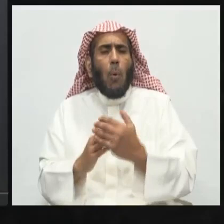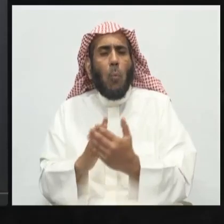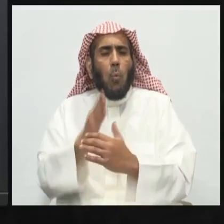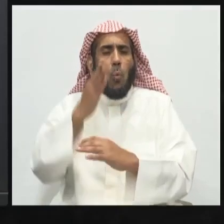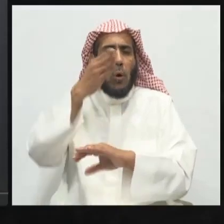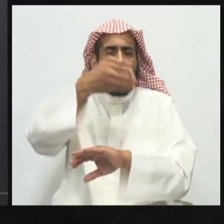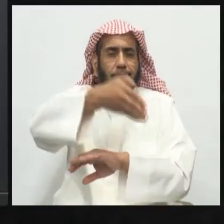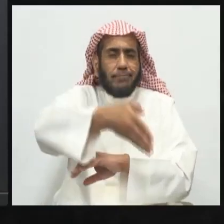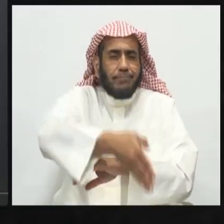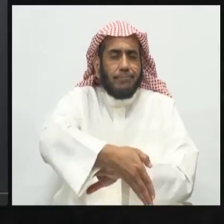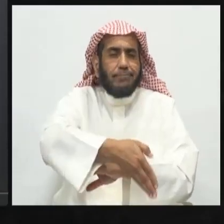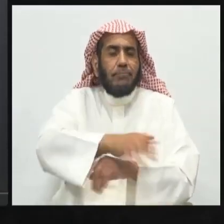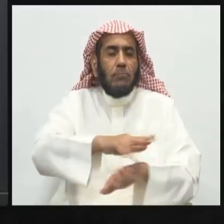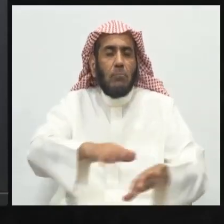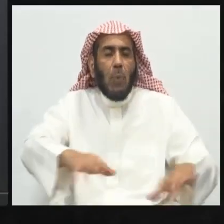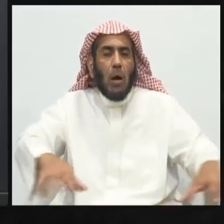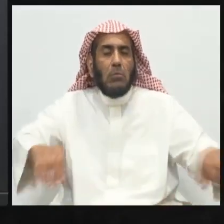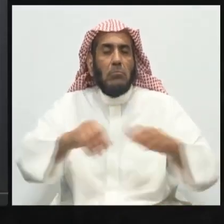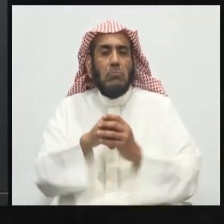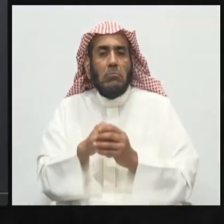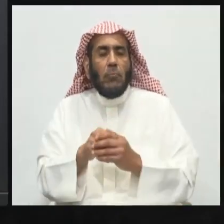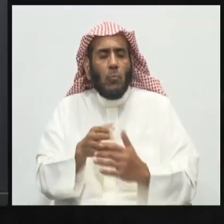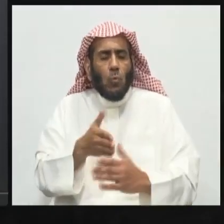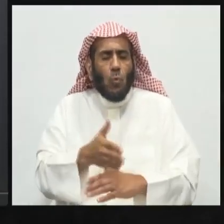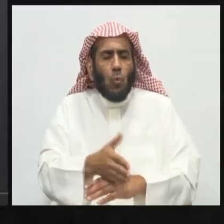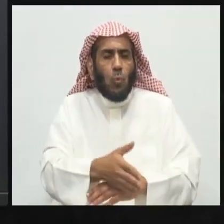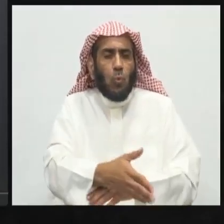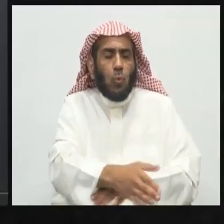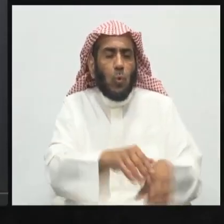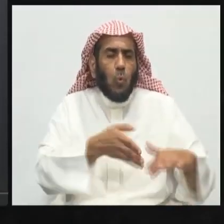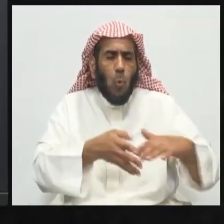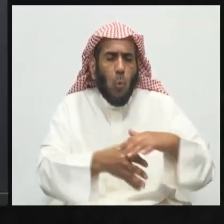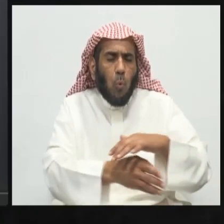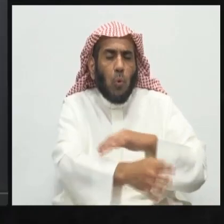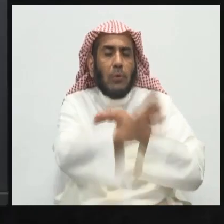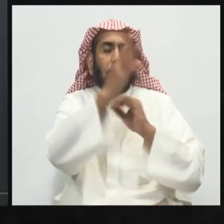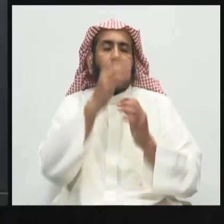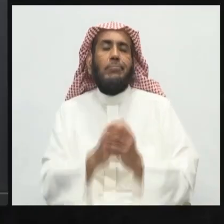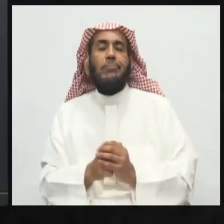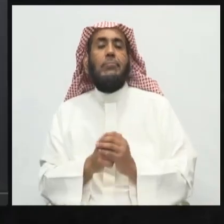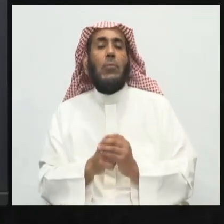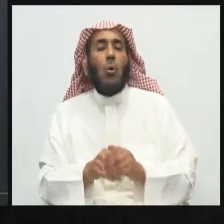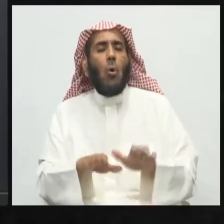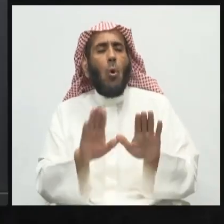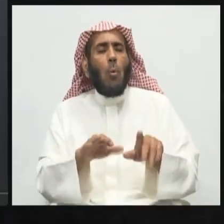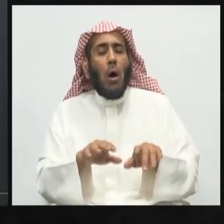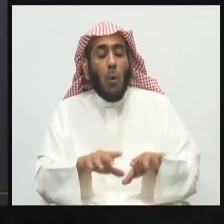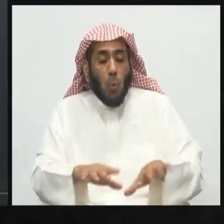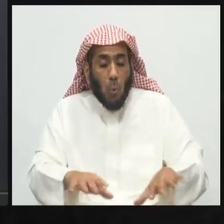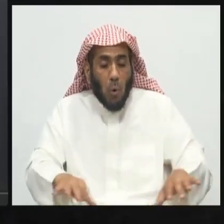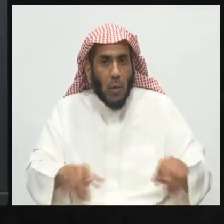وقفز الى ماذا الى البحر واتخذ سبيله في البحر سربا وبقي